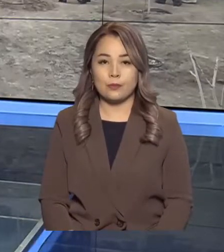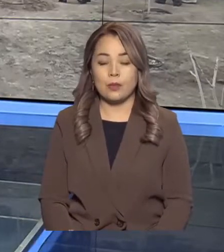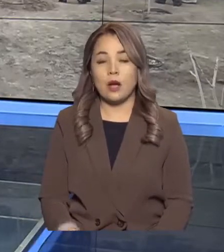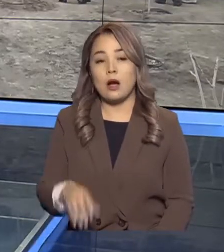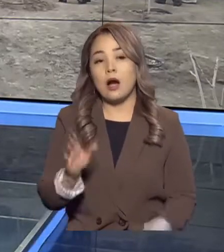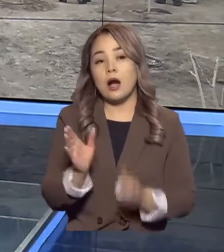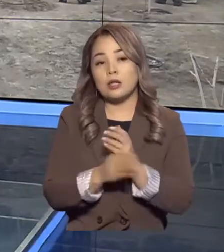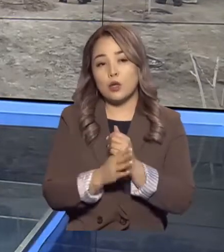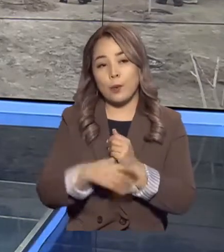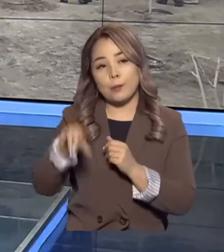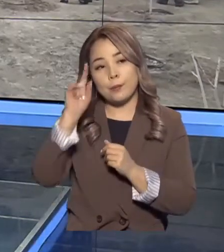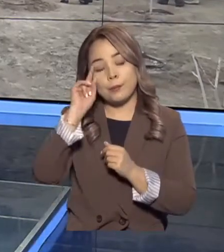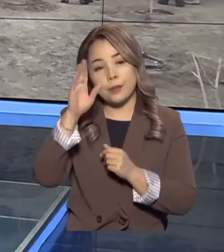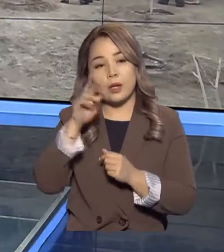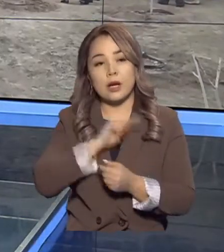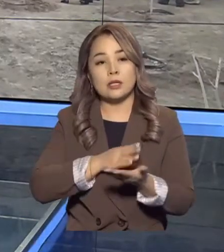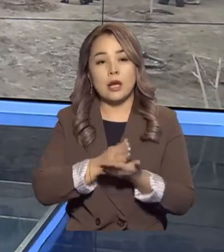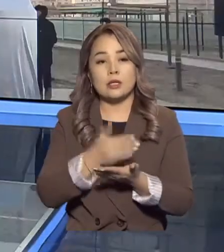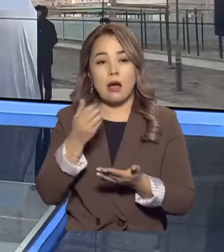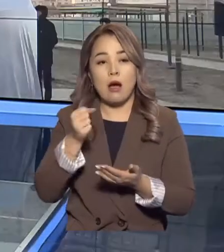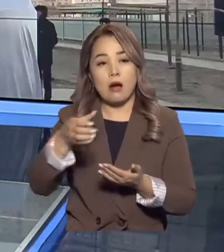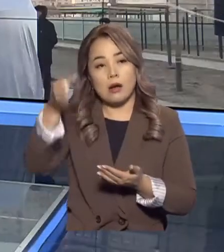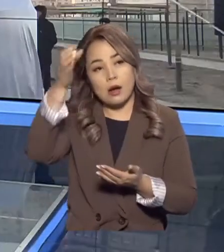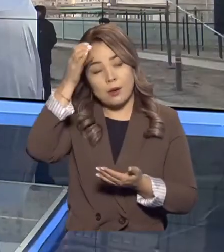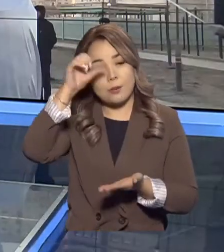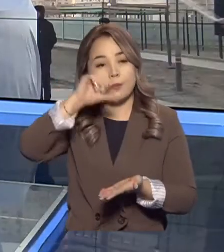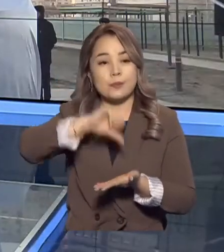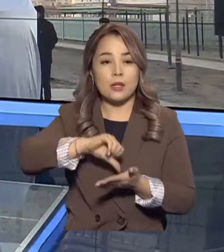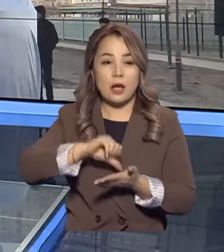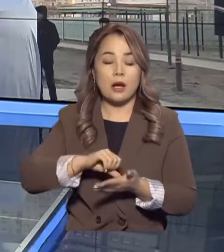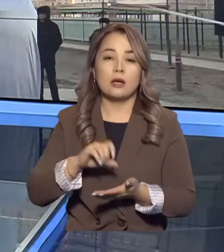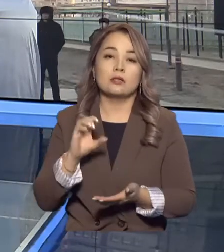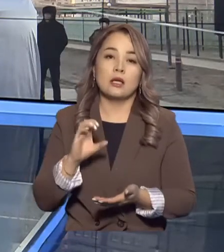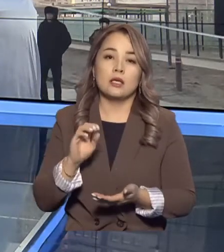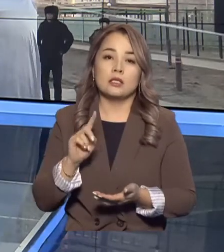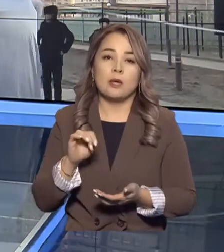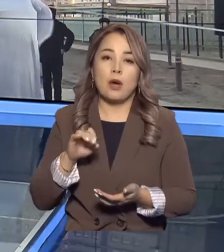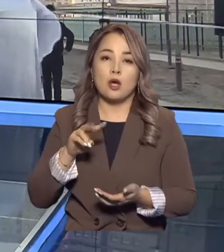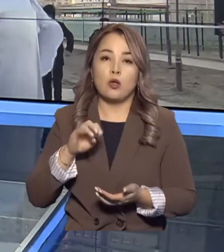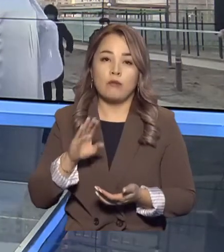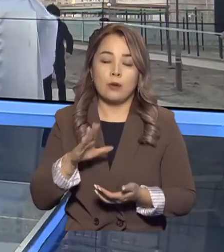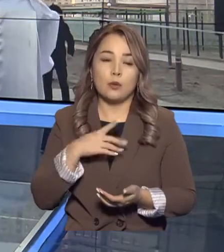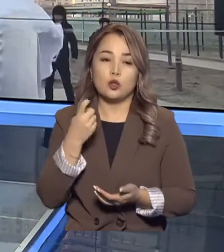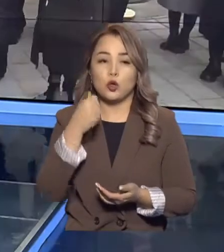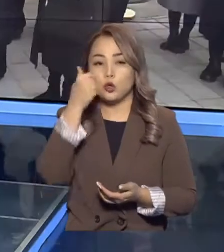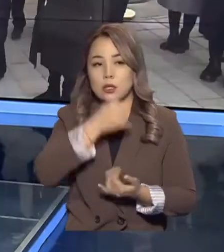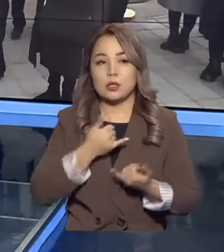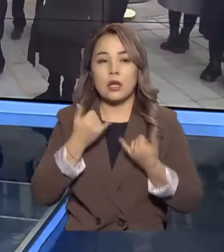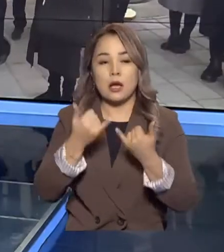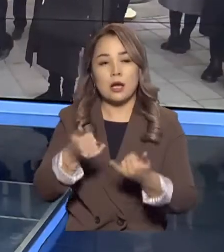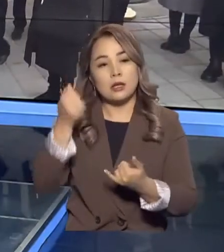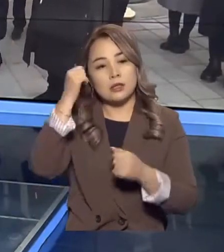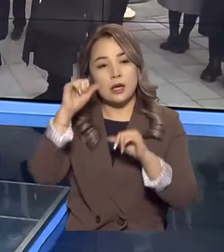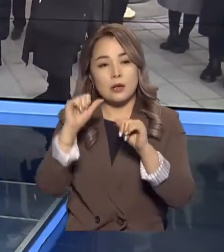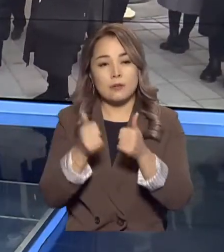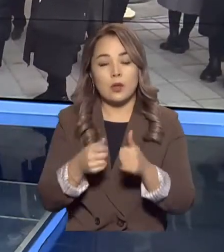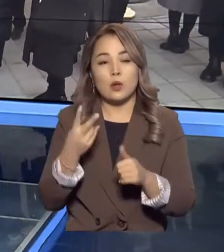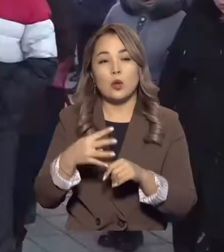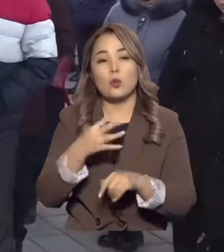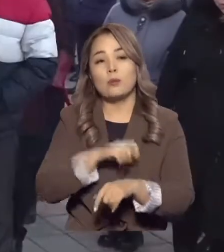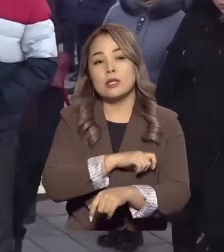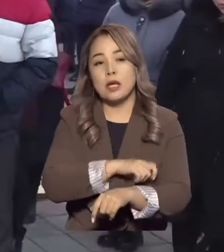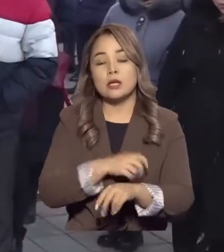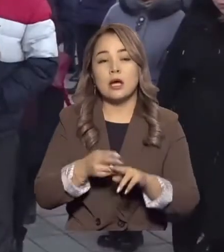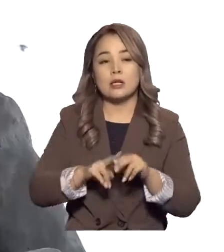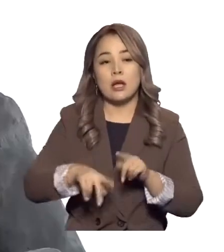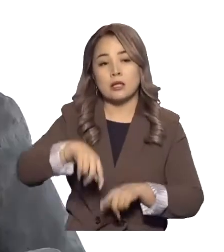Алатырауда белгілі мемлекет және қоғам қайраткері академик Салық Зимановтың 100 жылдығына орай ескерткіш орнатылды. Биіктігі 4 метр болатын